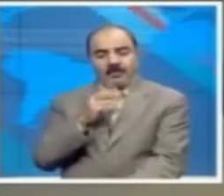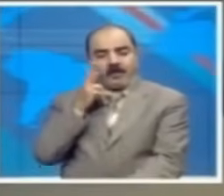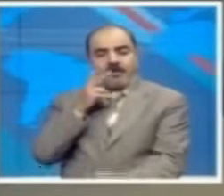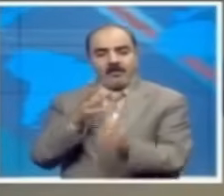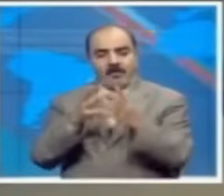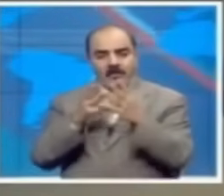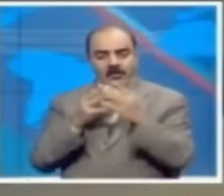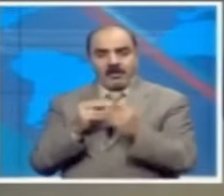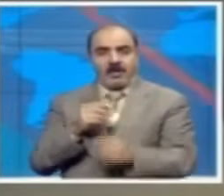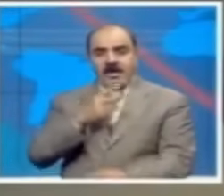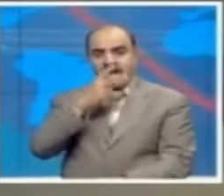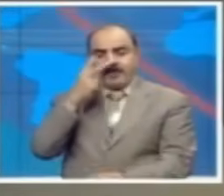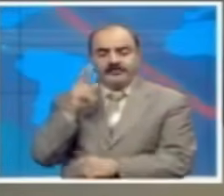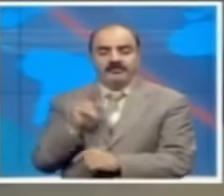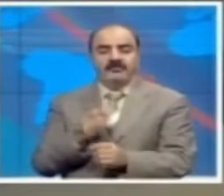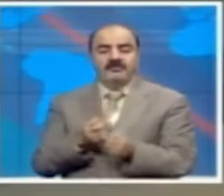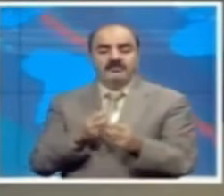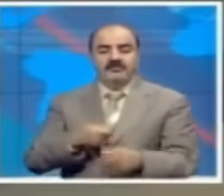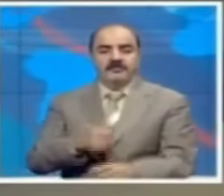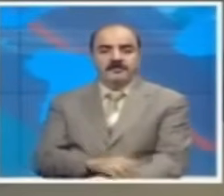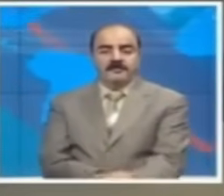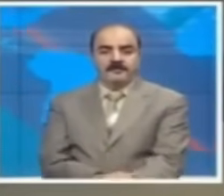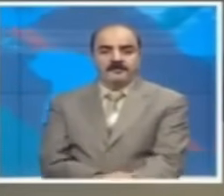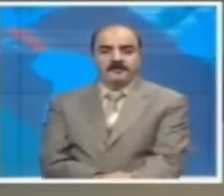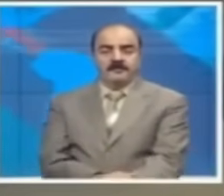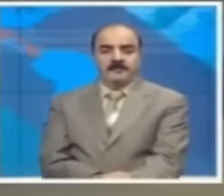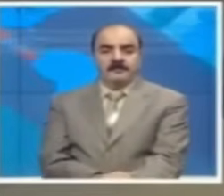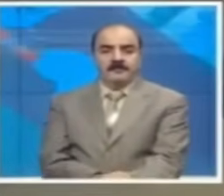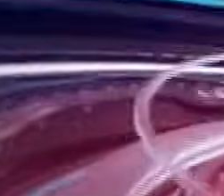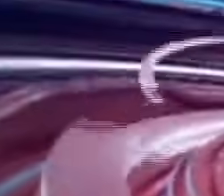مصر، كنت معنا على الهواء من العريش، شكرا جزيلا لك.